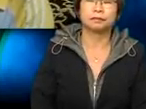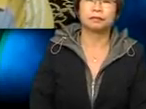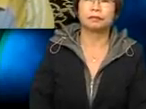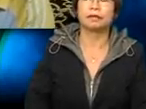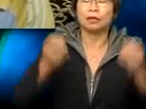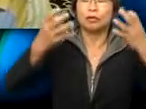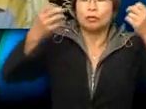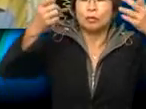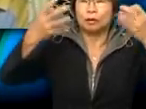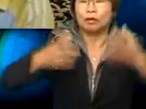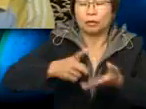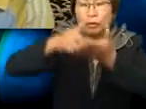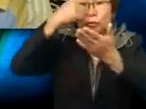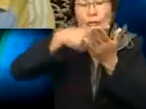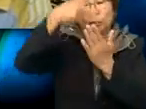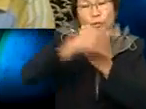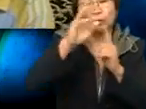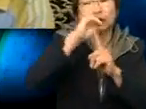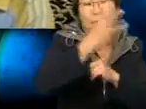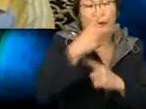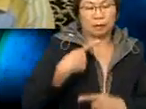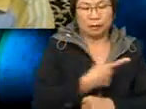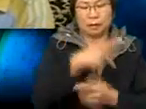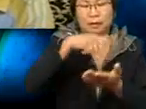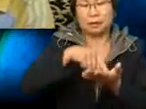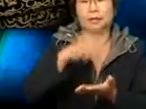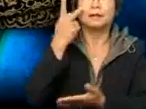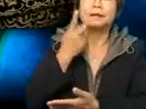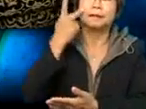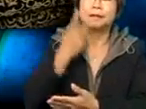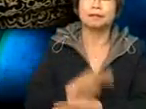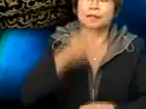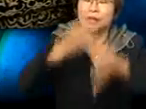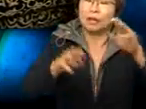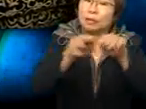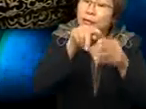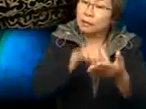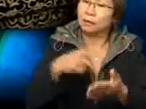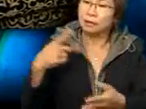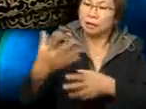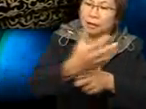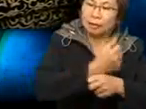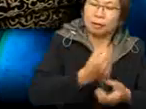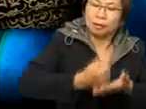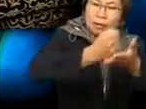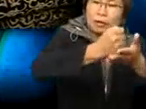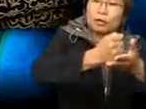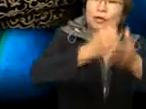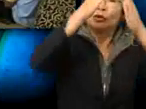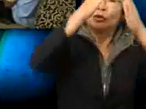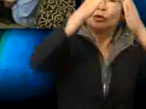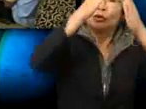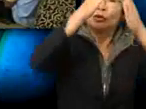Ramai juga yang derma untuk projek amal kita ni, ya Kak Ati? Kalau macam ni, dapatlah kita membantu rumah kebajikan